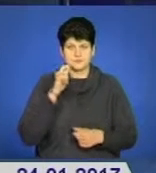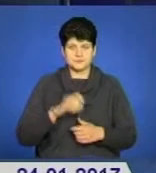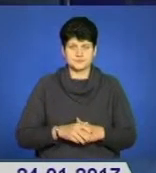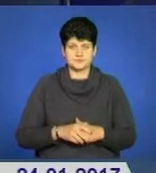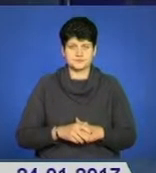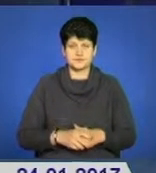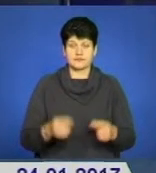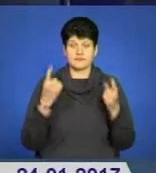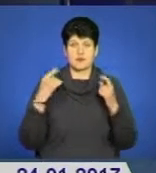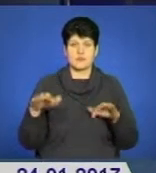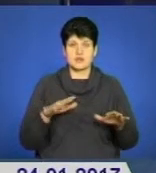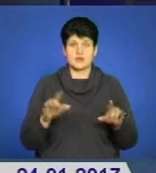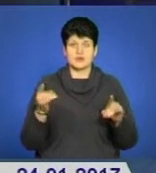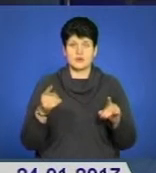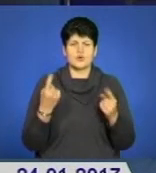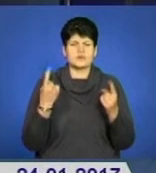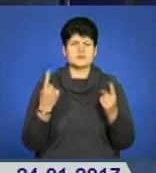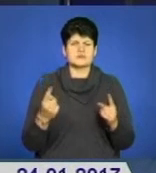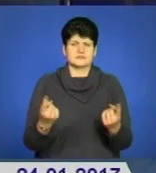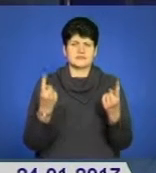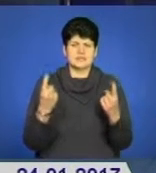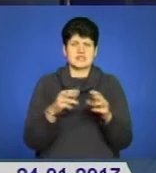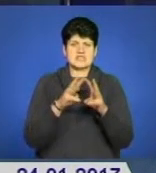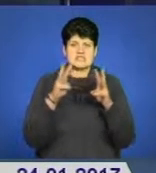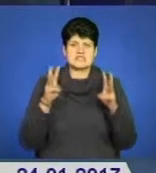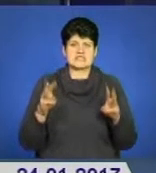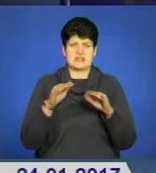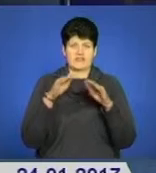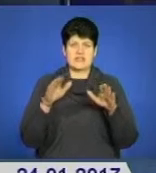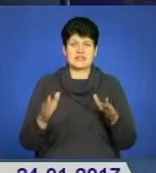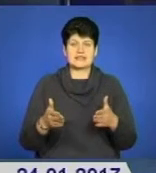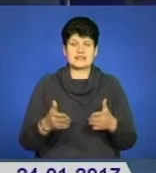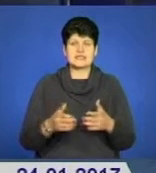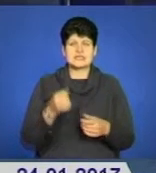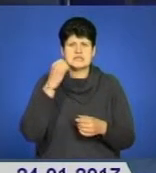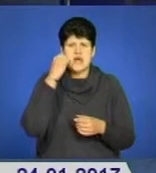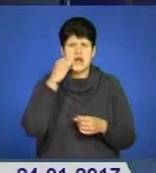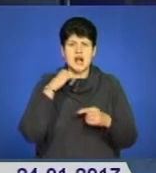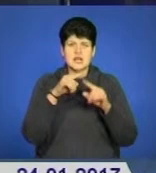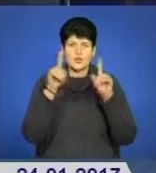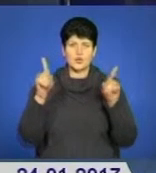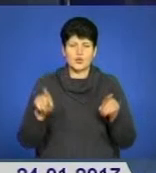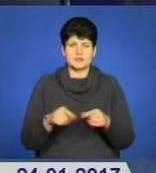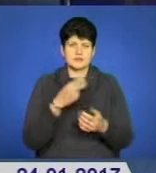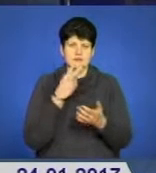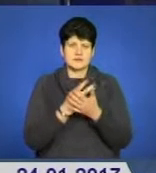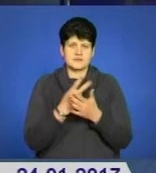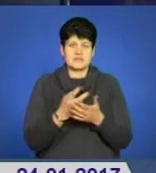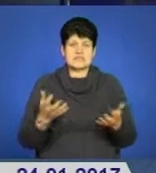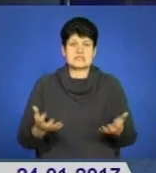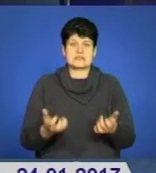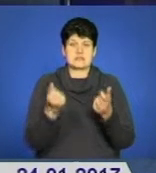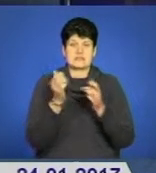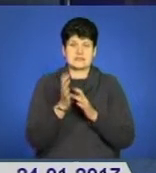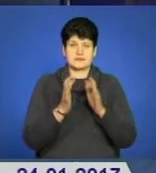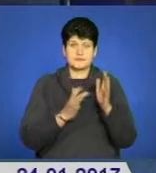Знакова подія на Тернопільщині – одна з найвизначніших святинь християнства, найстаріша ікона із зображенням Спасителя, нерукотворний образ Господа